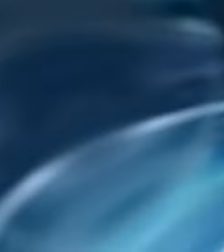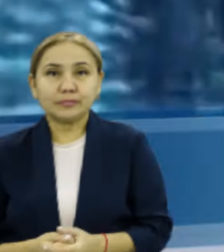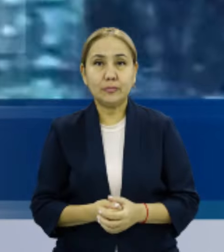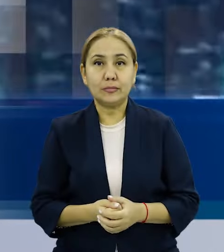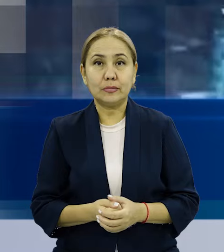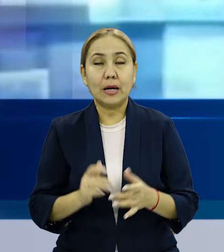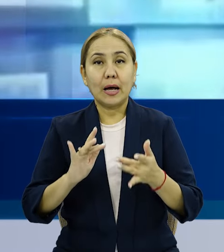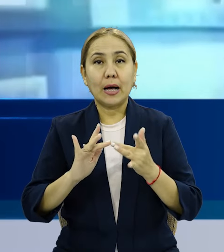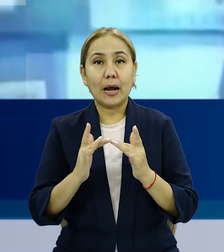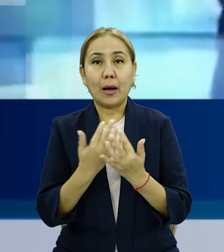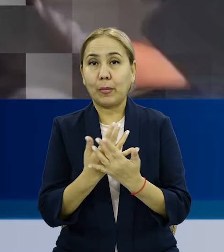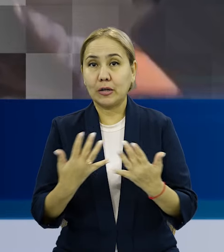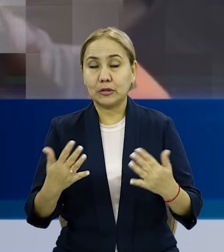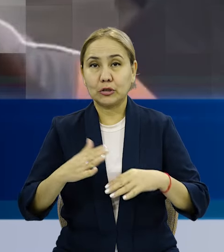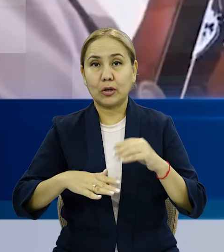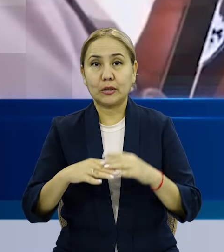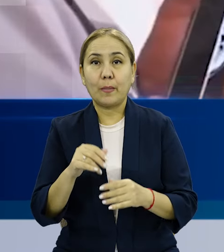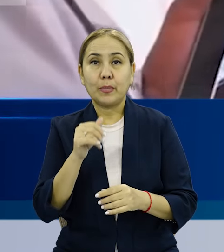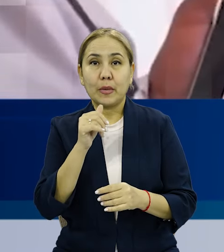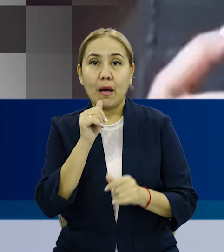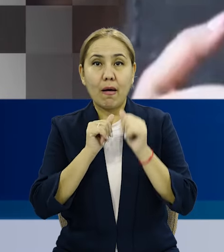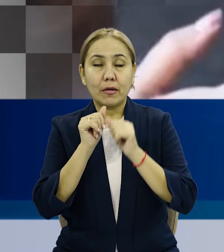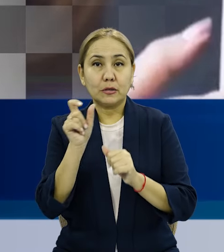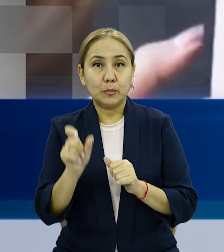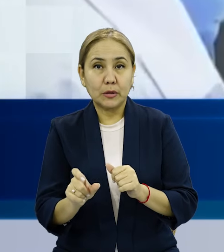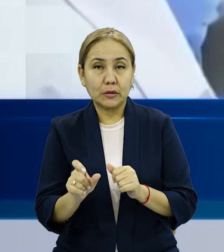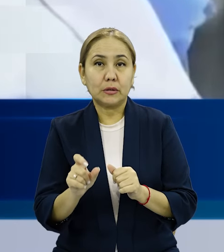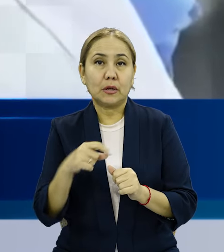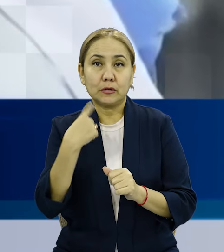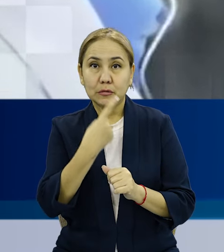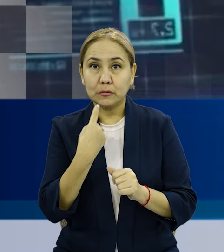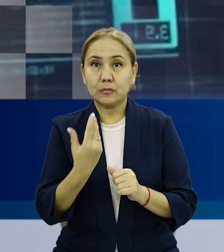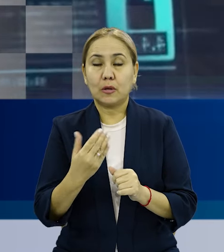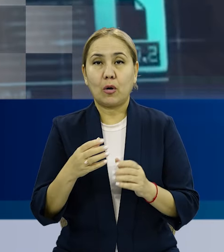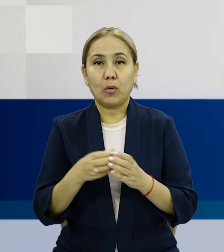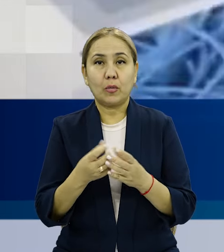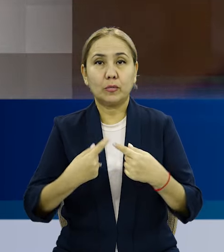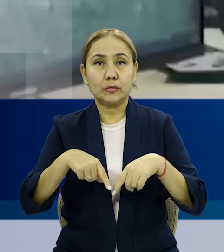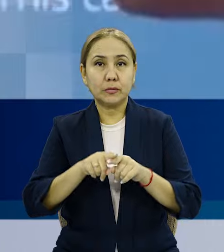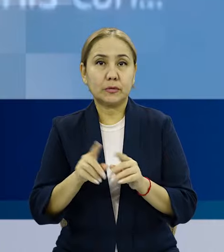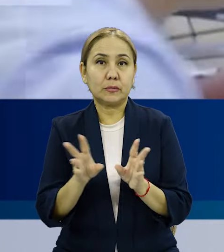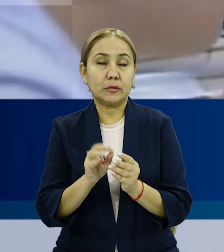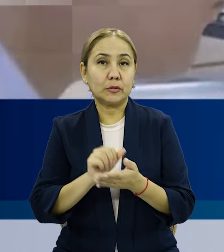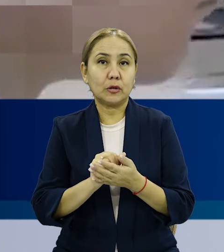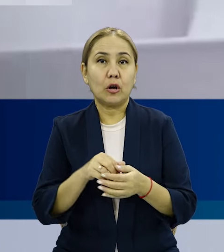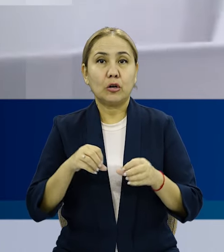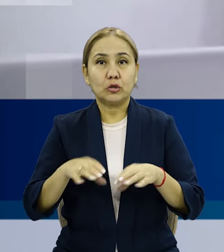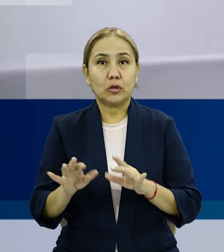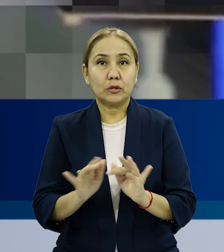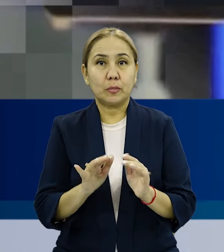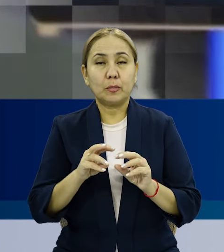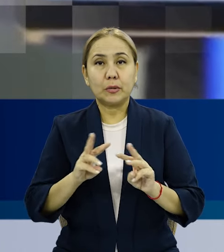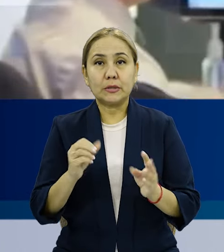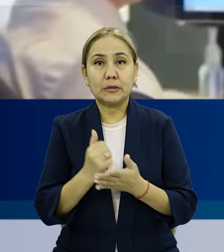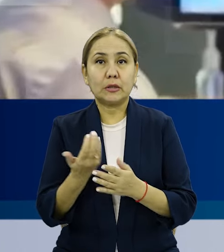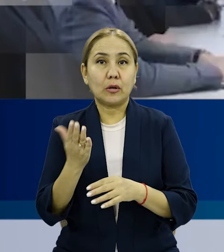etiladi. Raqamlashtirish sohasida eksport faoliyati bilan shug'ullanuvchi korxonalarni qo'llab-quvvatlash doir qo'shimcha chora-tadbirlar to'g'risidagi prezident farmoni